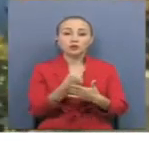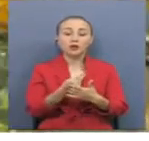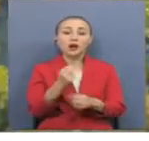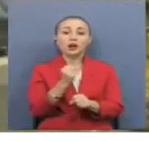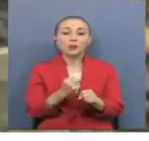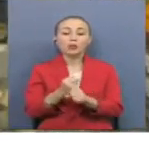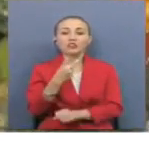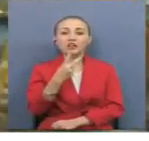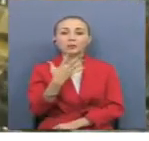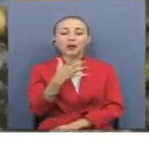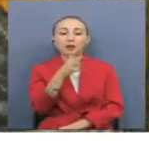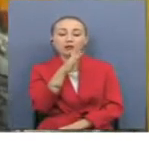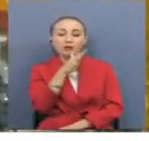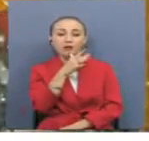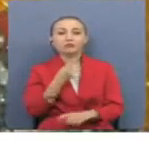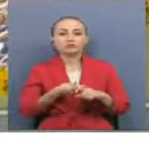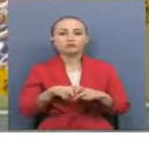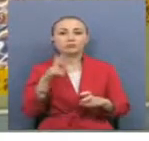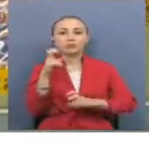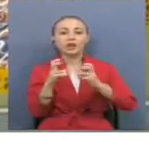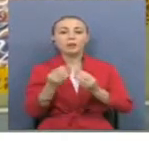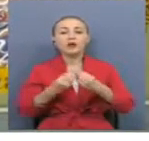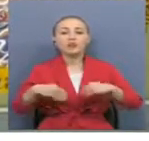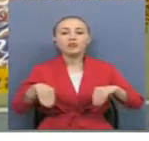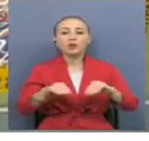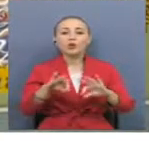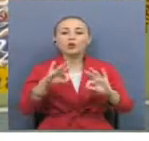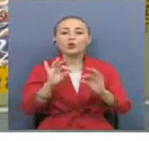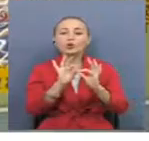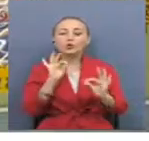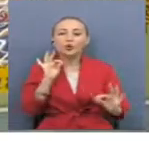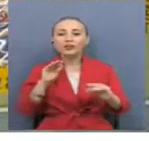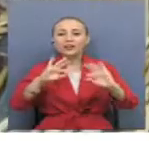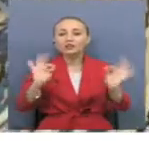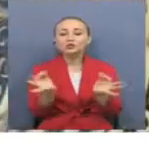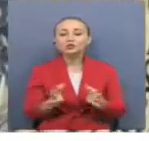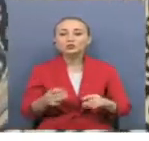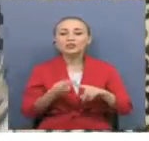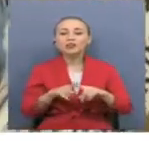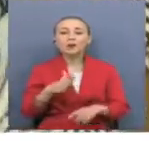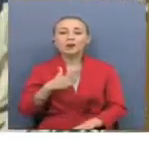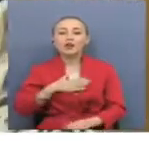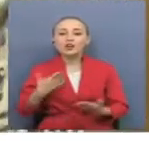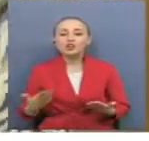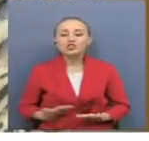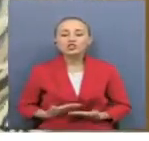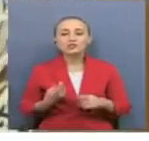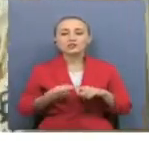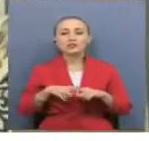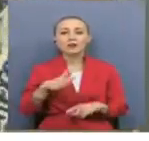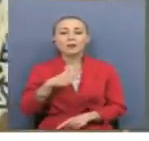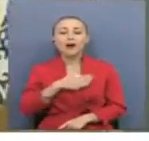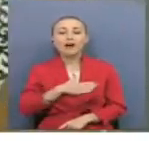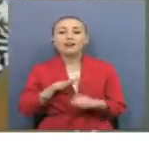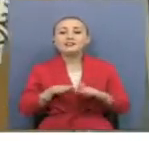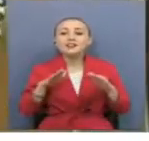қылқалам шебері кейін мекемеде қызметін жалғастырған. Сурет өнері өмірімнің мәні, барымда нәрімде осы, дейді қолөнер шебері. Бұл